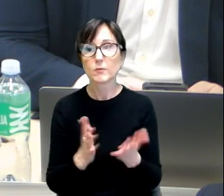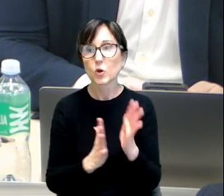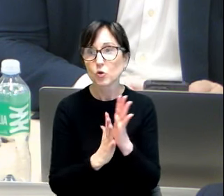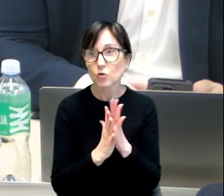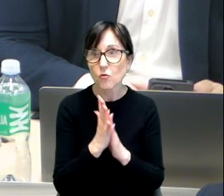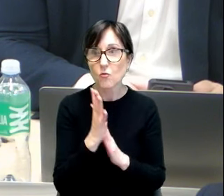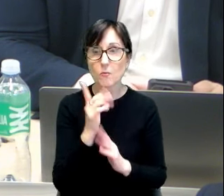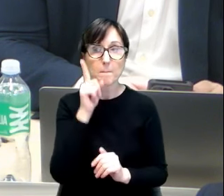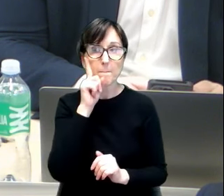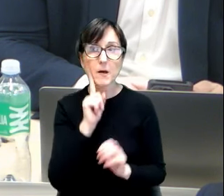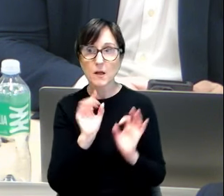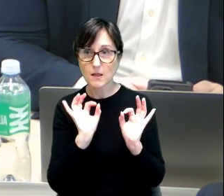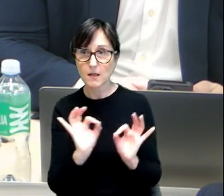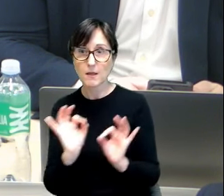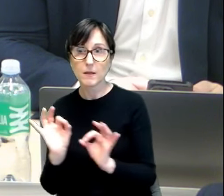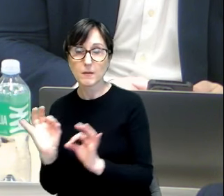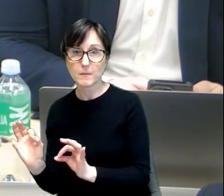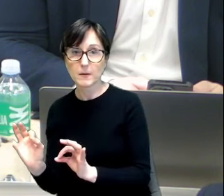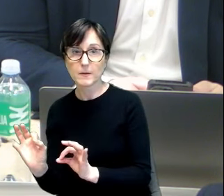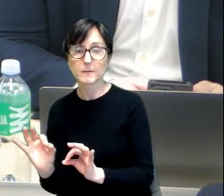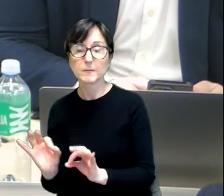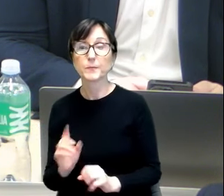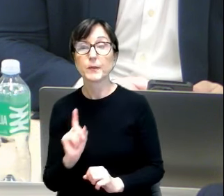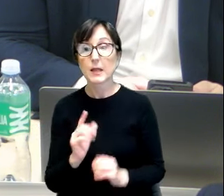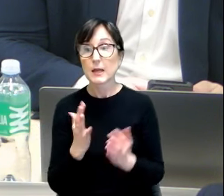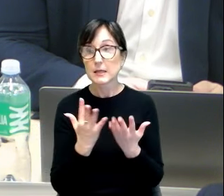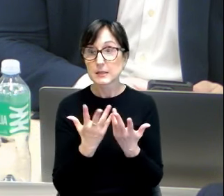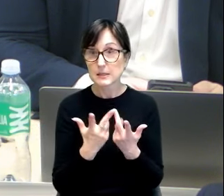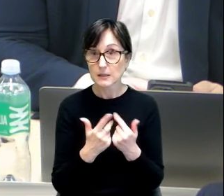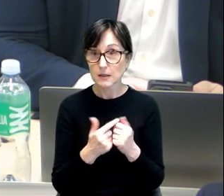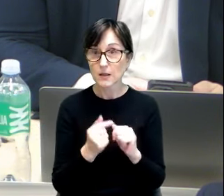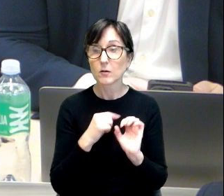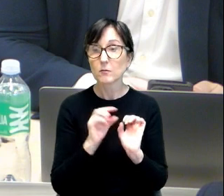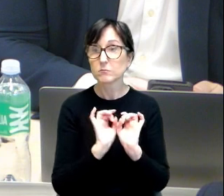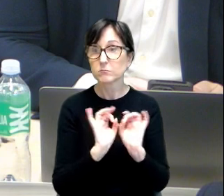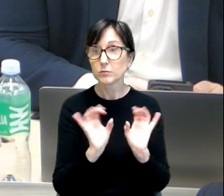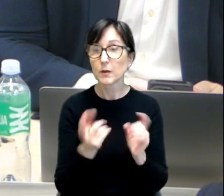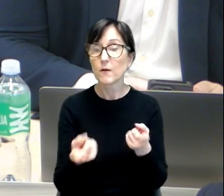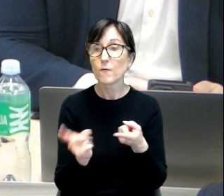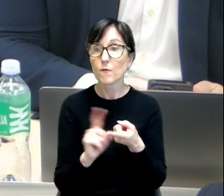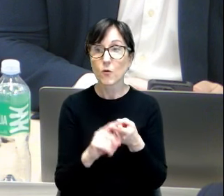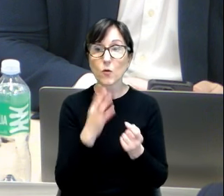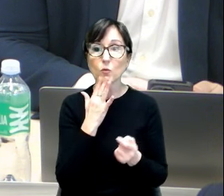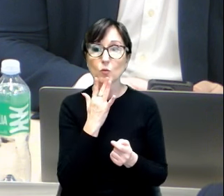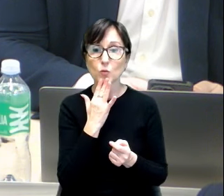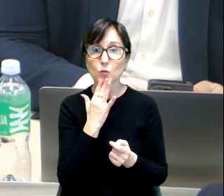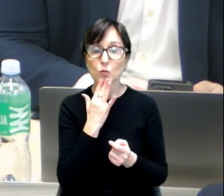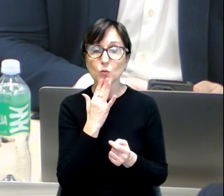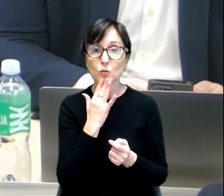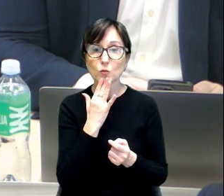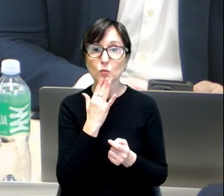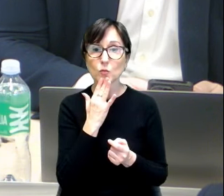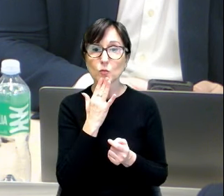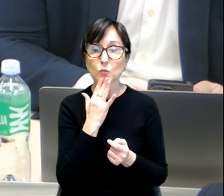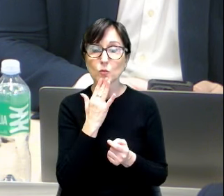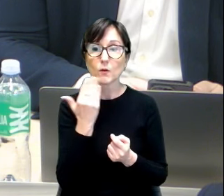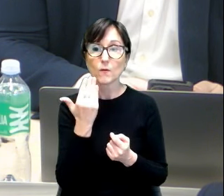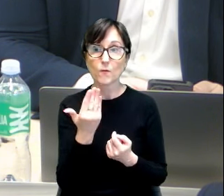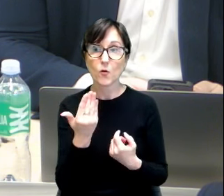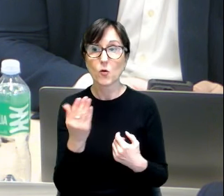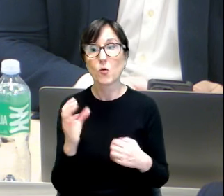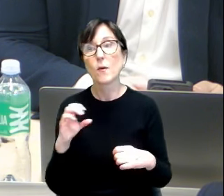patogumo tai kai kuriuos aš skaičius pasakysiu mero prašymo klausimų numeraciją tai čia daugiau mero patogumų ir mano